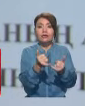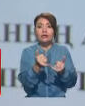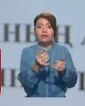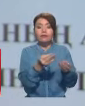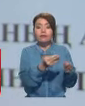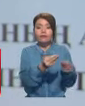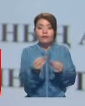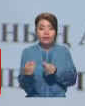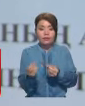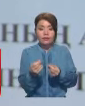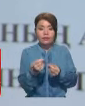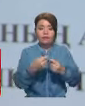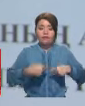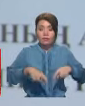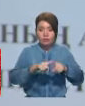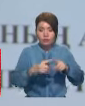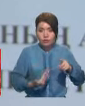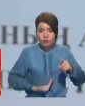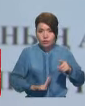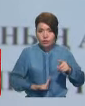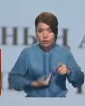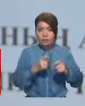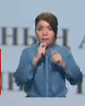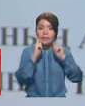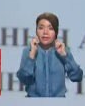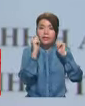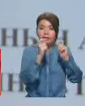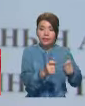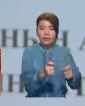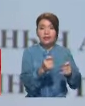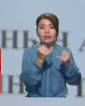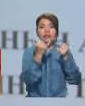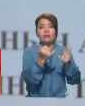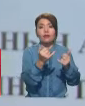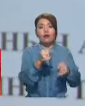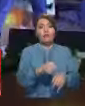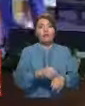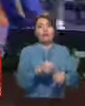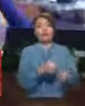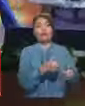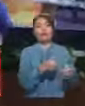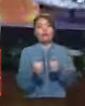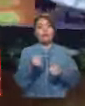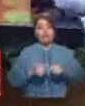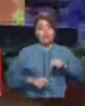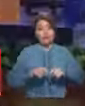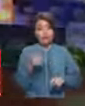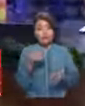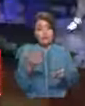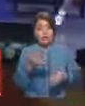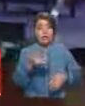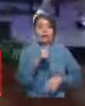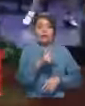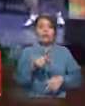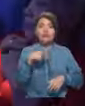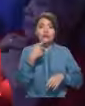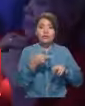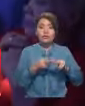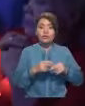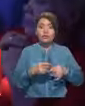их в общественную жизнь и подарить им хорошее настроение. Как отметили зрители, атмосфера